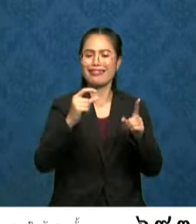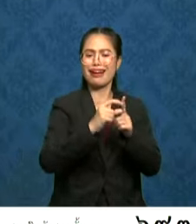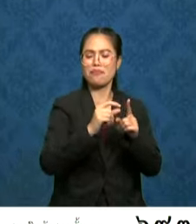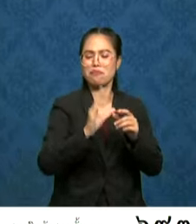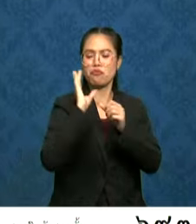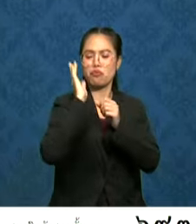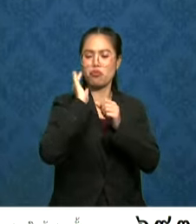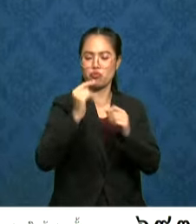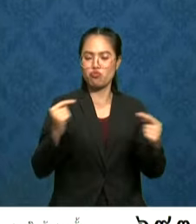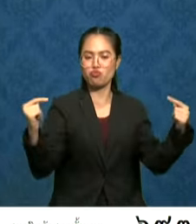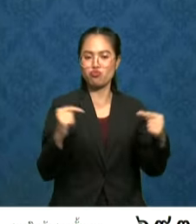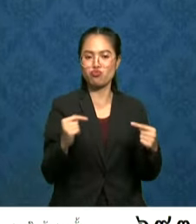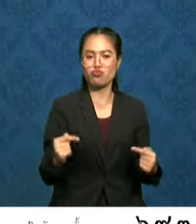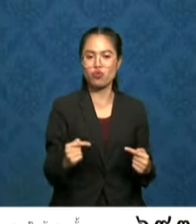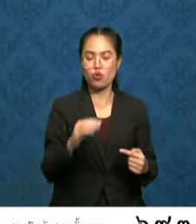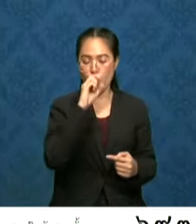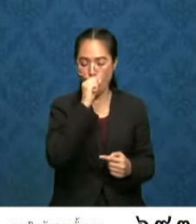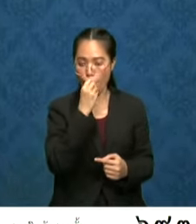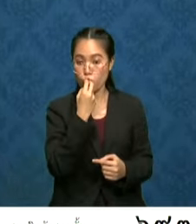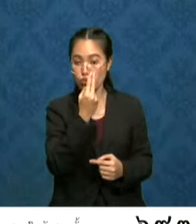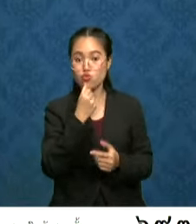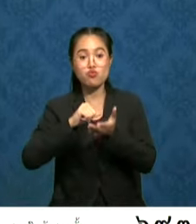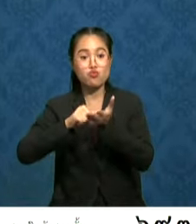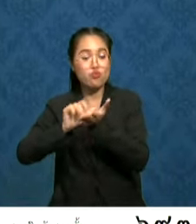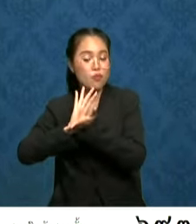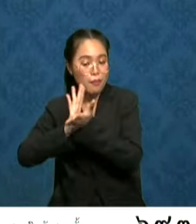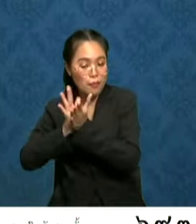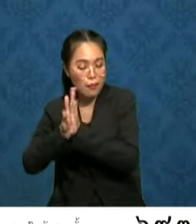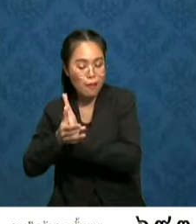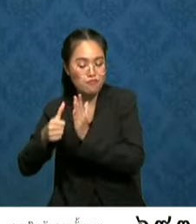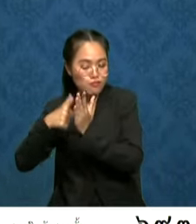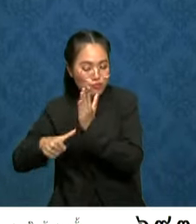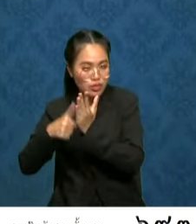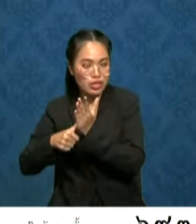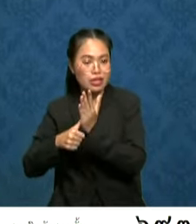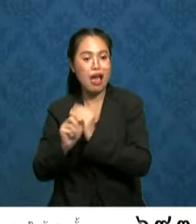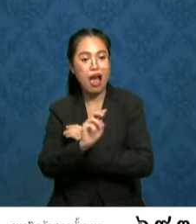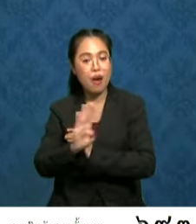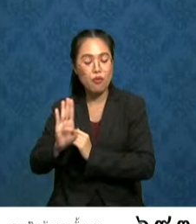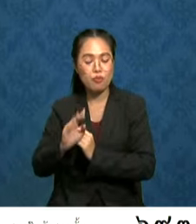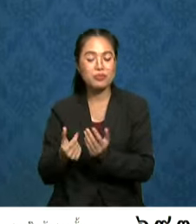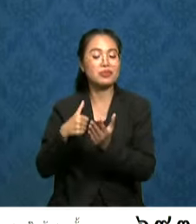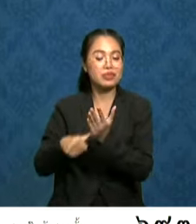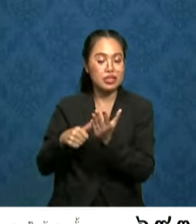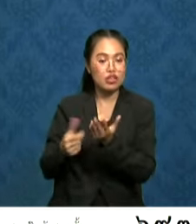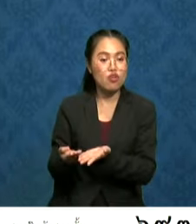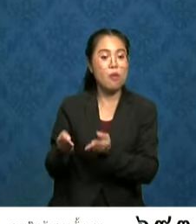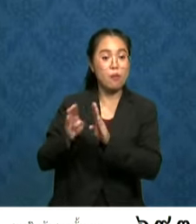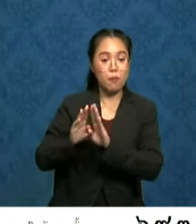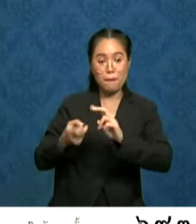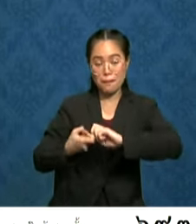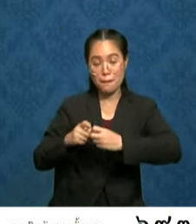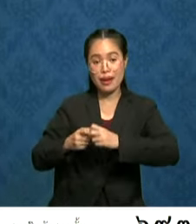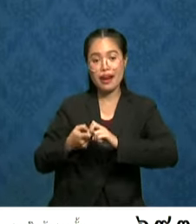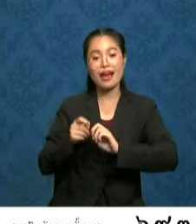ได้นะคะพอมาดูปรับโครงสร้างหนี้ทั้งระบบนะคะเอ่อหนี้ทั้งระบบเนี่ยมันก็มีหลายอันใช่มั้ยคะหนี้ครัวเรือนตัวที่มันเป็นปัญหามากๆถ้าเรา